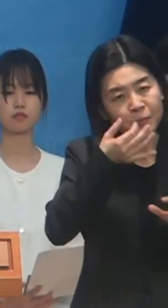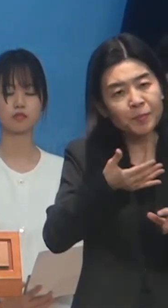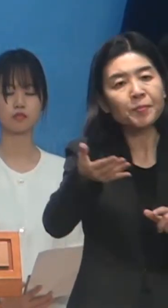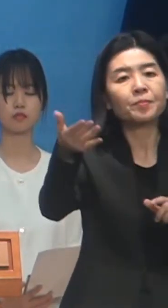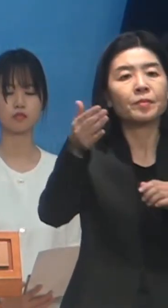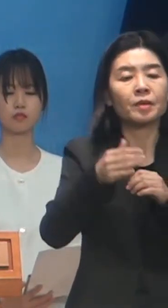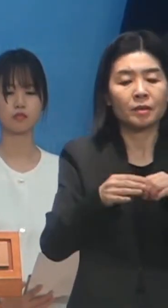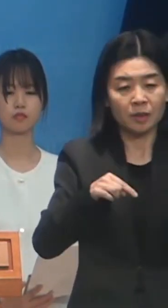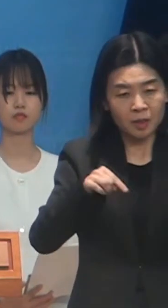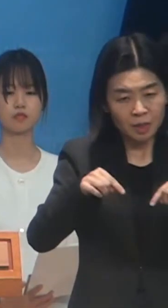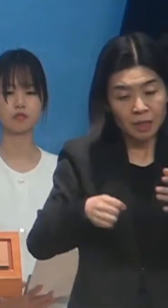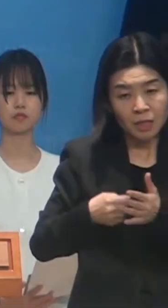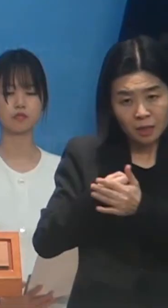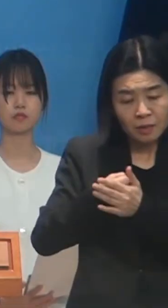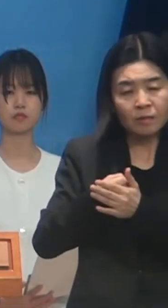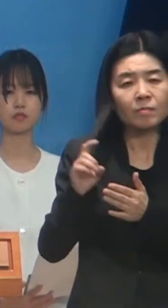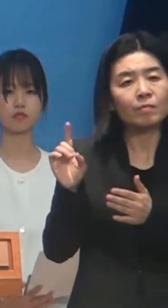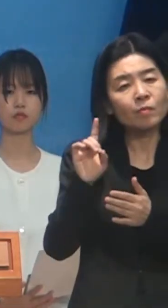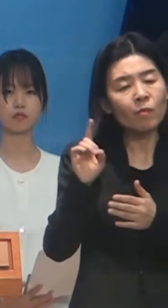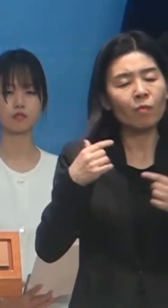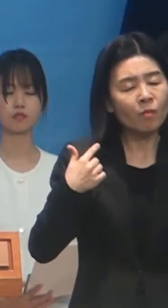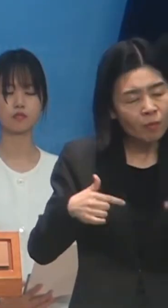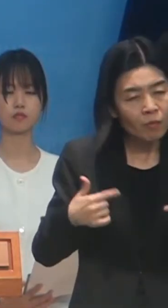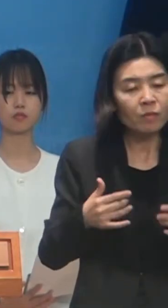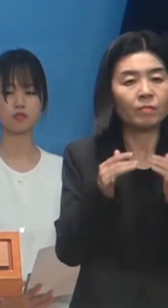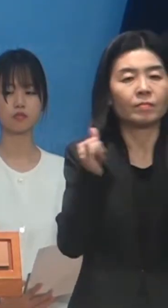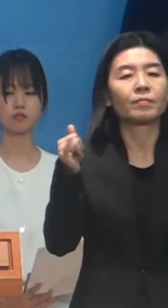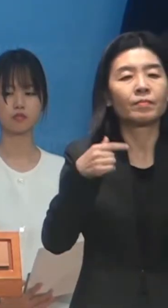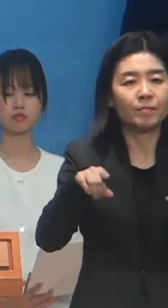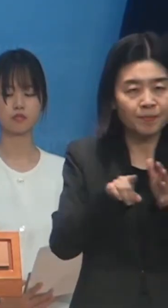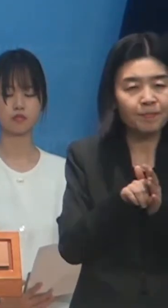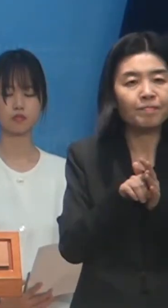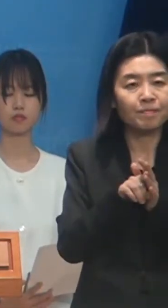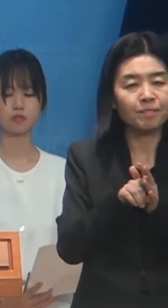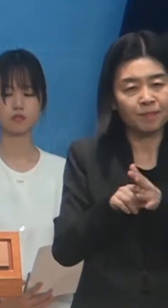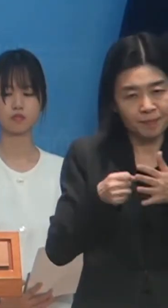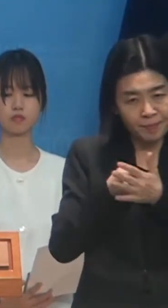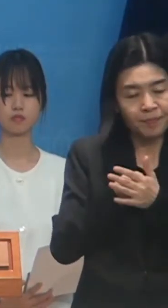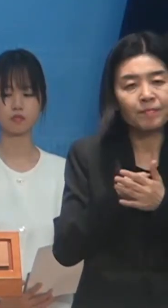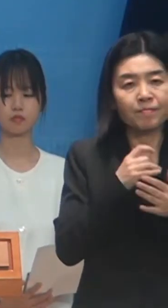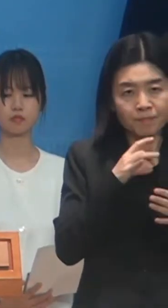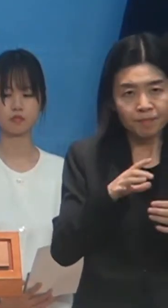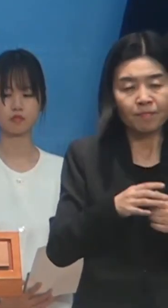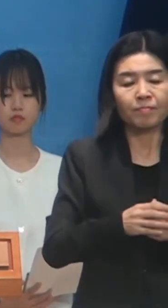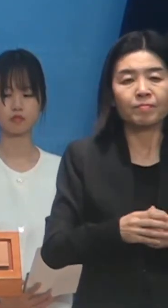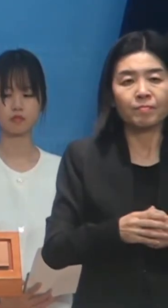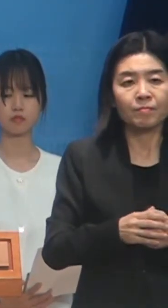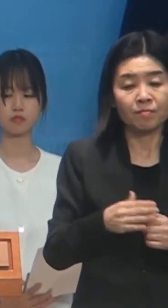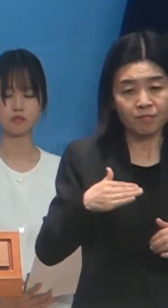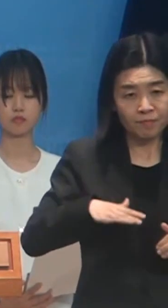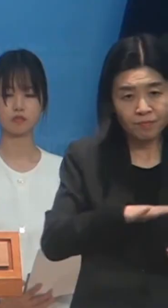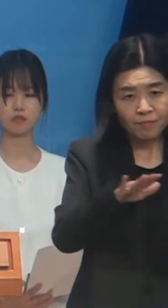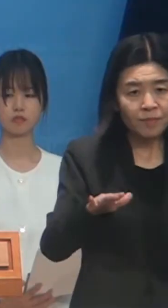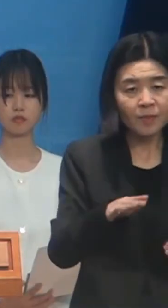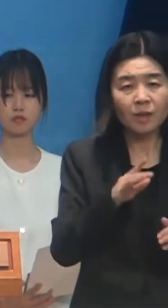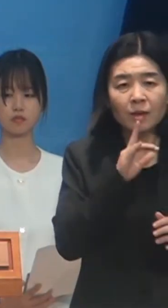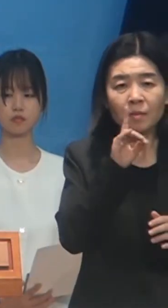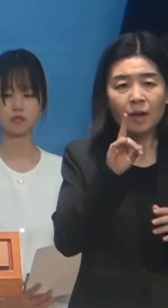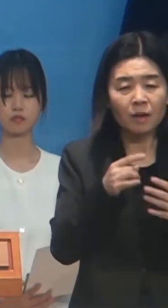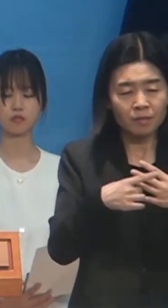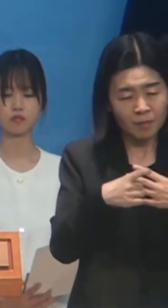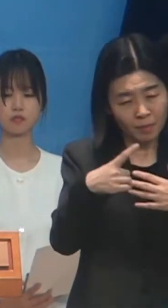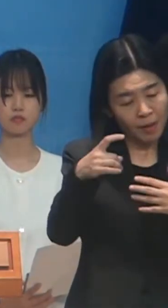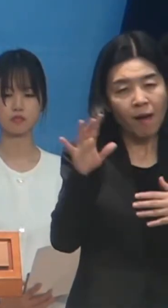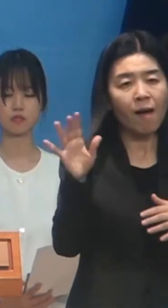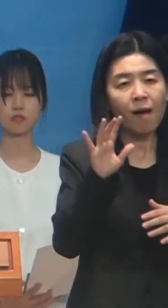그의 정치적 선택은 언제나 사람을 위한 것이었습니다. 우리는 더 이상 화려한